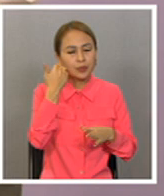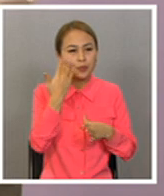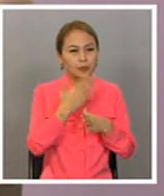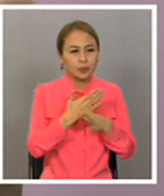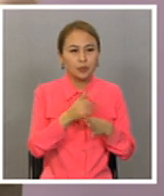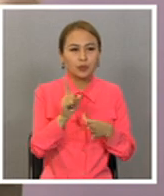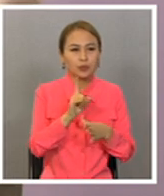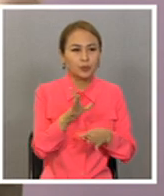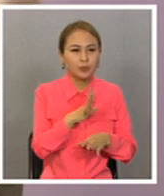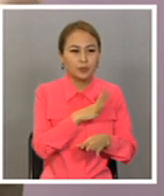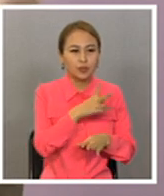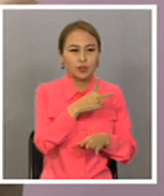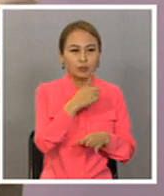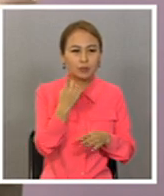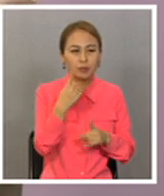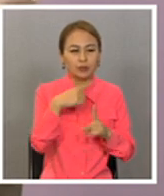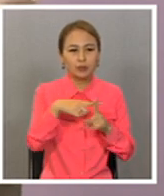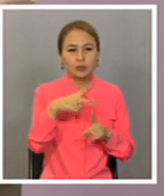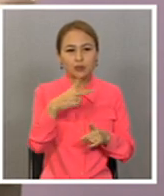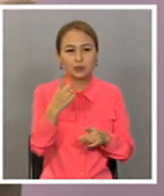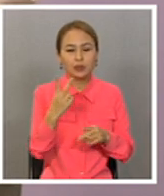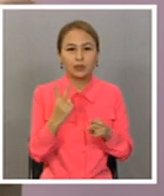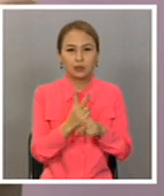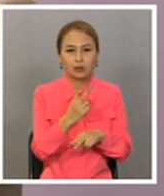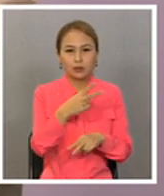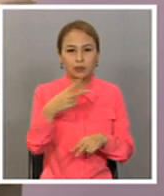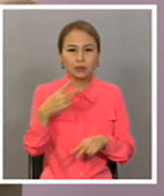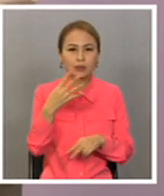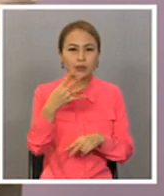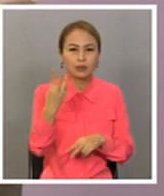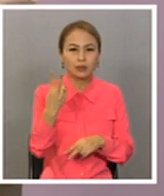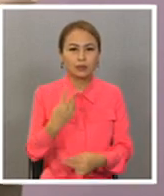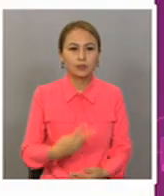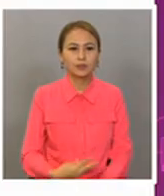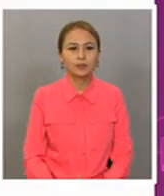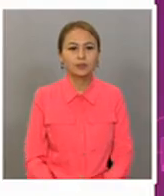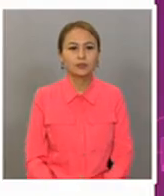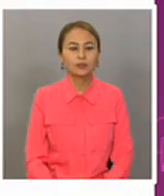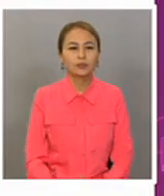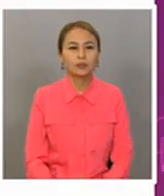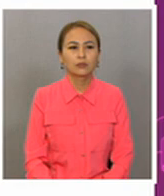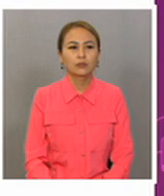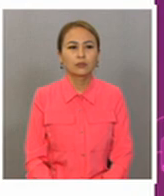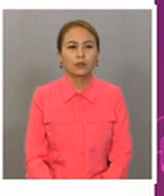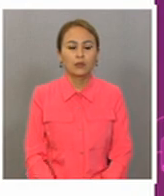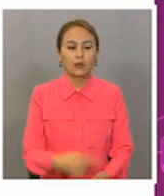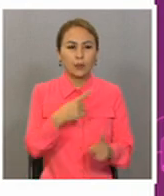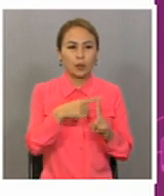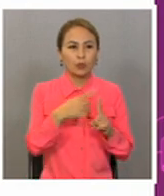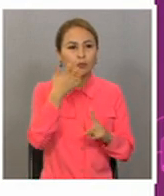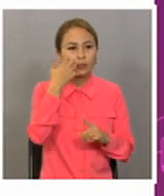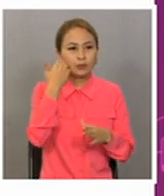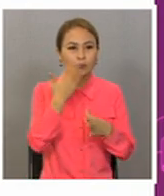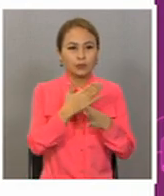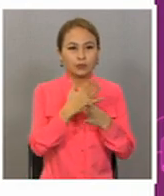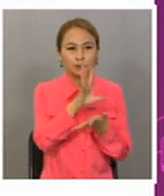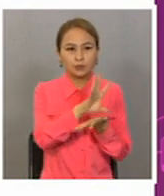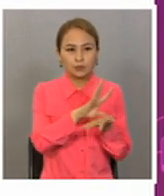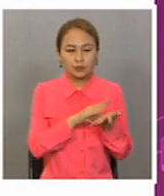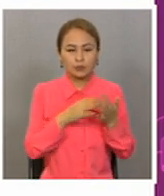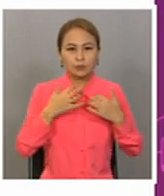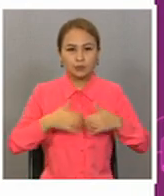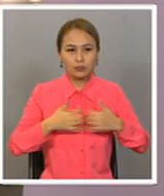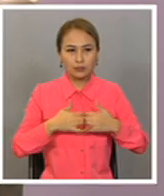үшін 21 санын 2 рет қосамыз. Мәні 42-ке тең. Қосудың көмегімен үлгі бойынша